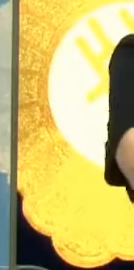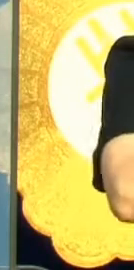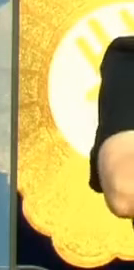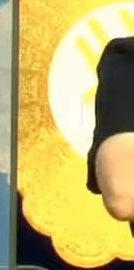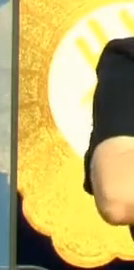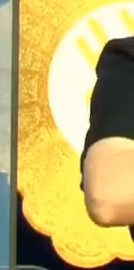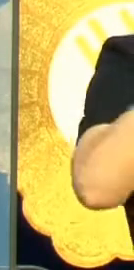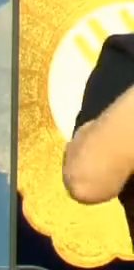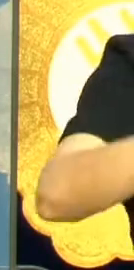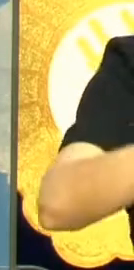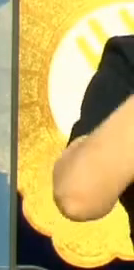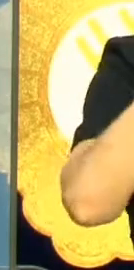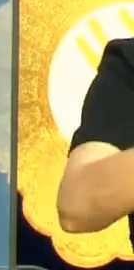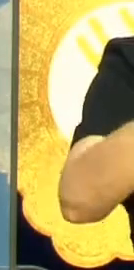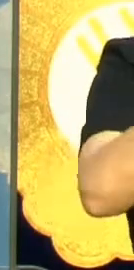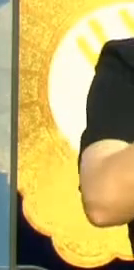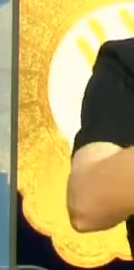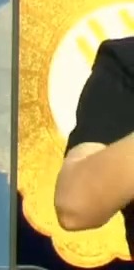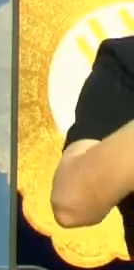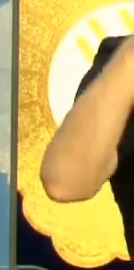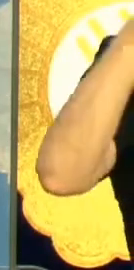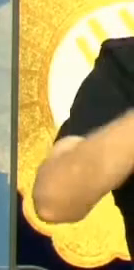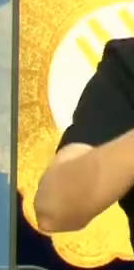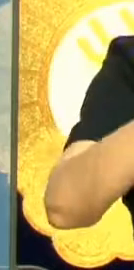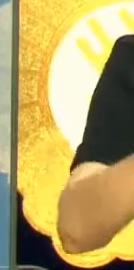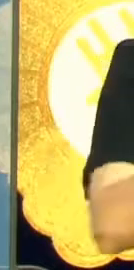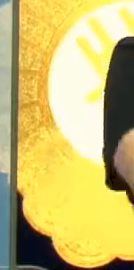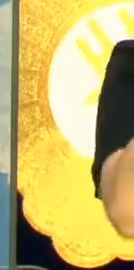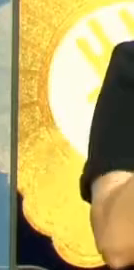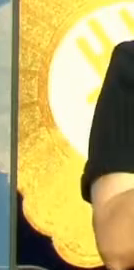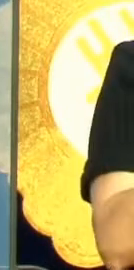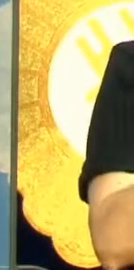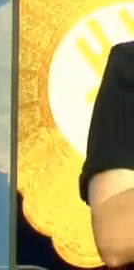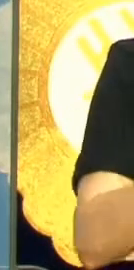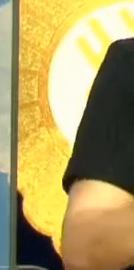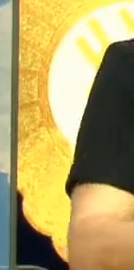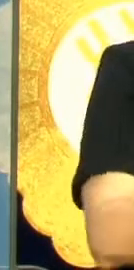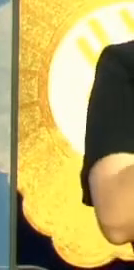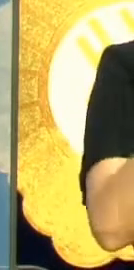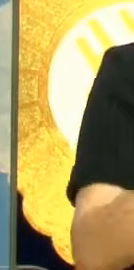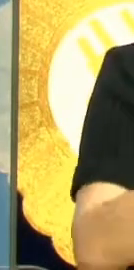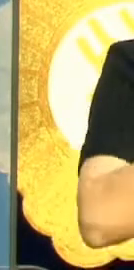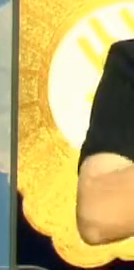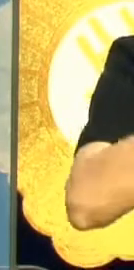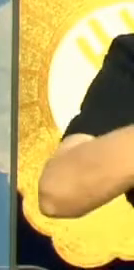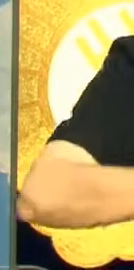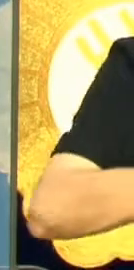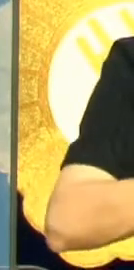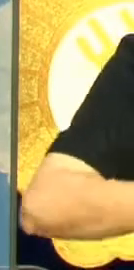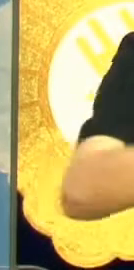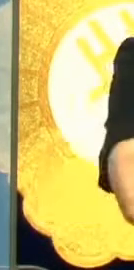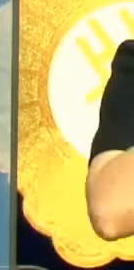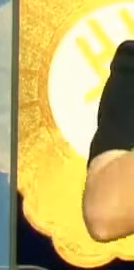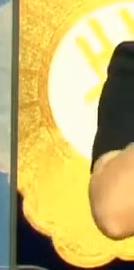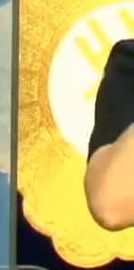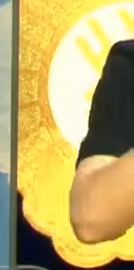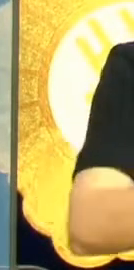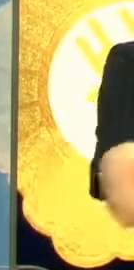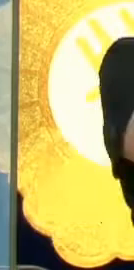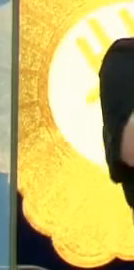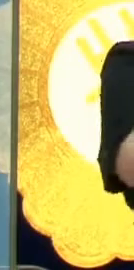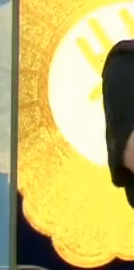차별을 멈추고 장애인과 비장애인이 함께 사는 사회를 만들어 가야 한다는 우리의 외침은 오늘도